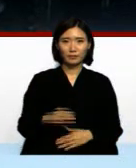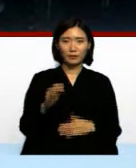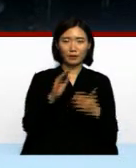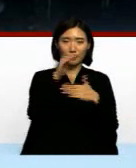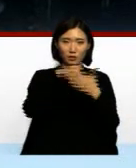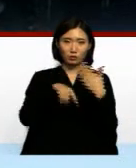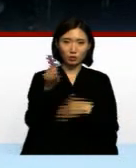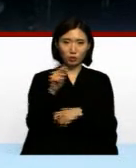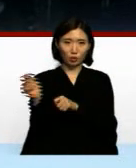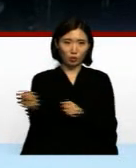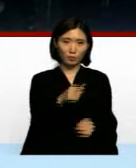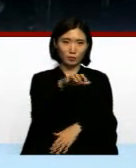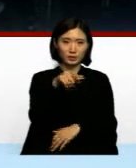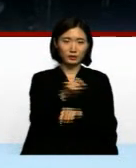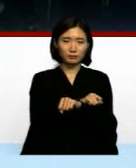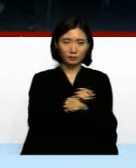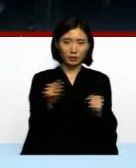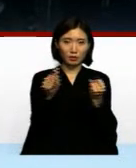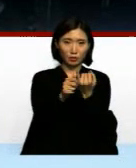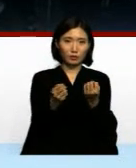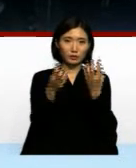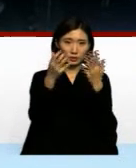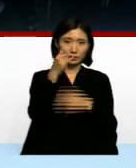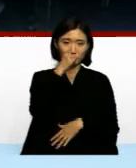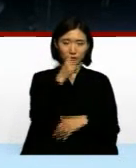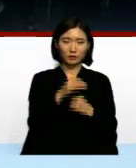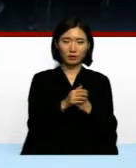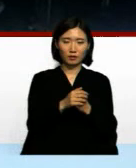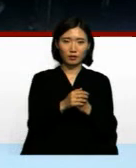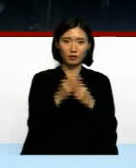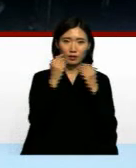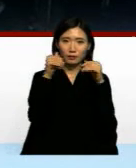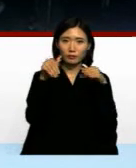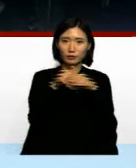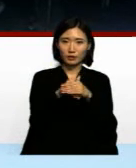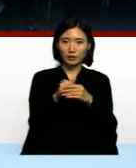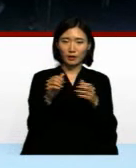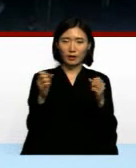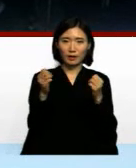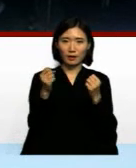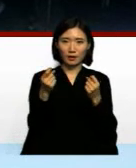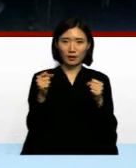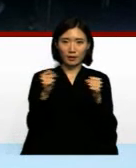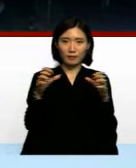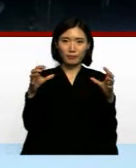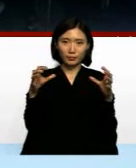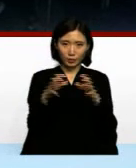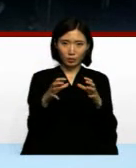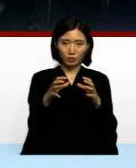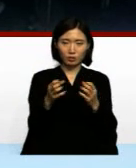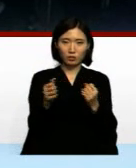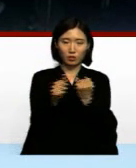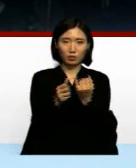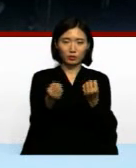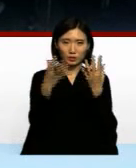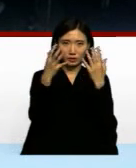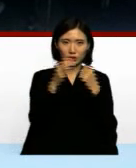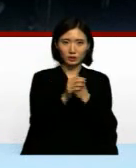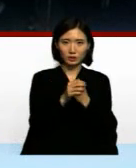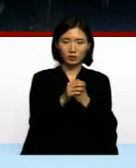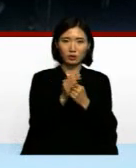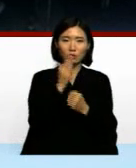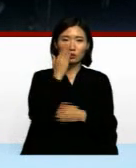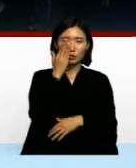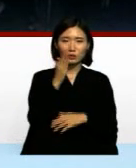파주의 한 골프장에서 특별한 결혼식이 열렸습니다. 다문화 합동 결혼식인데요. 예식장이 녹색의 잔디가